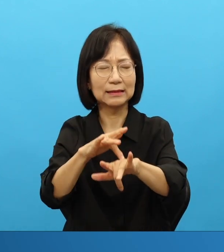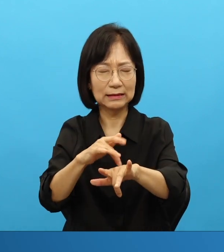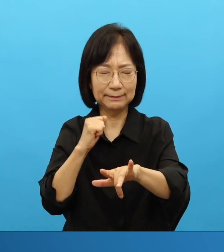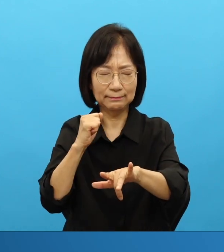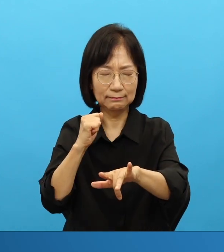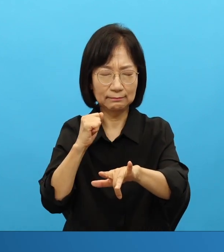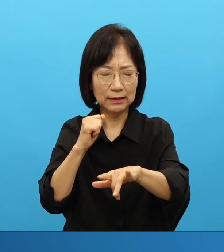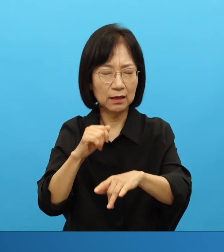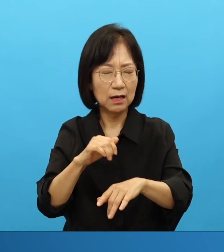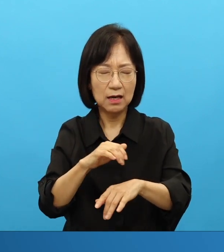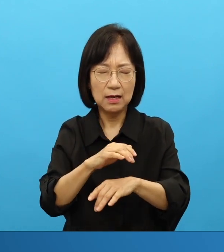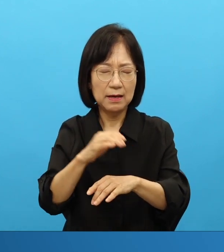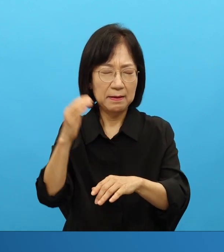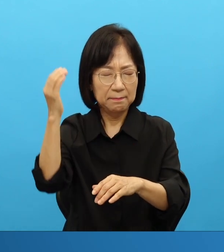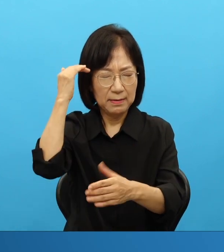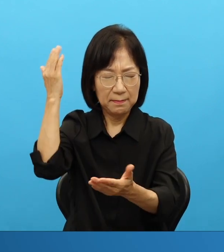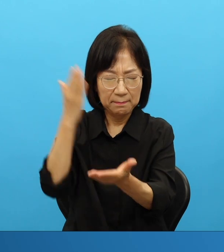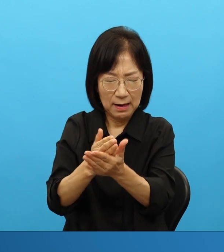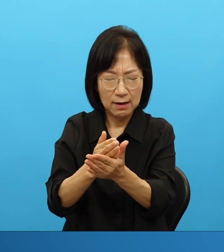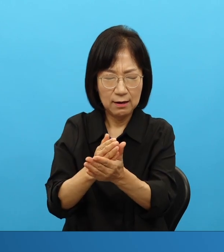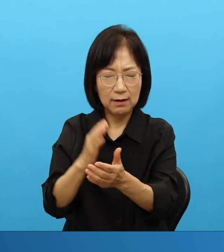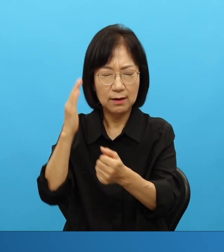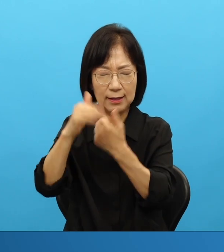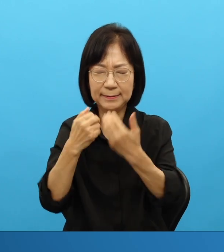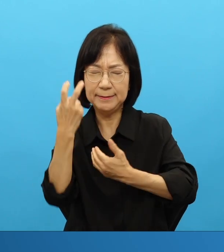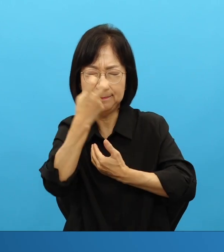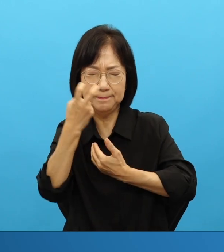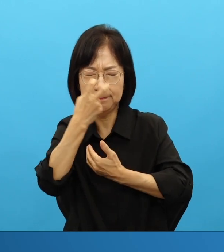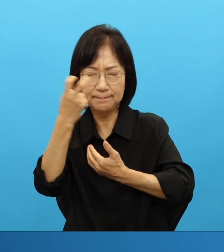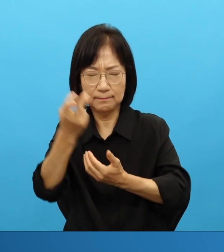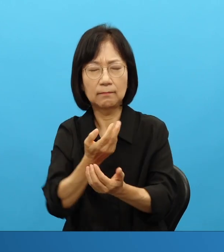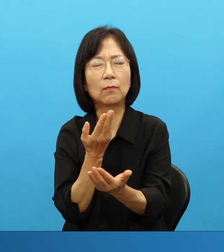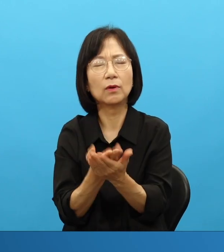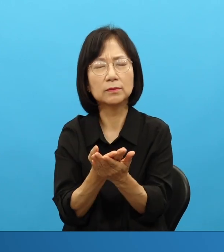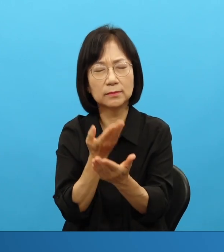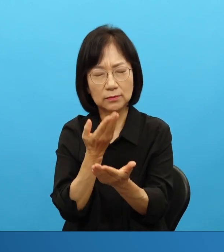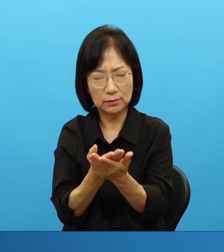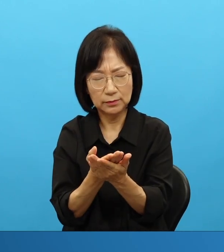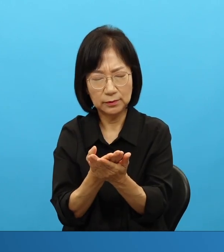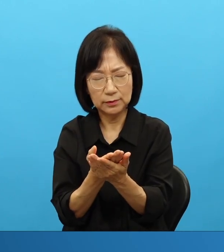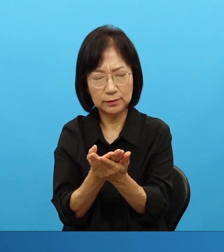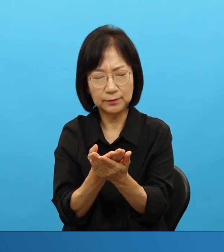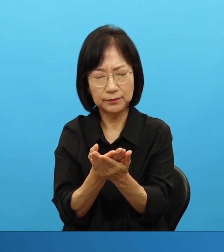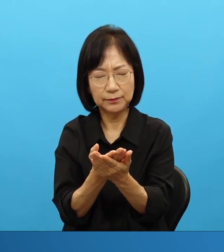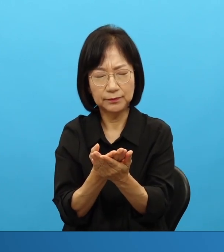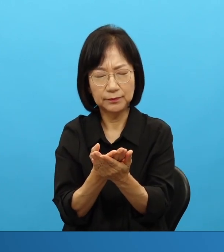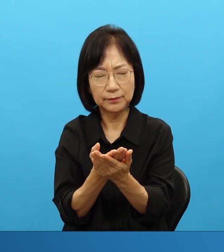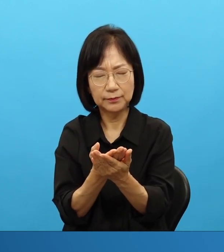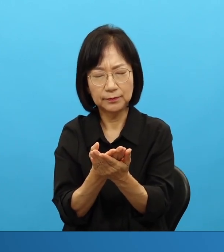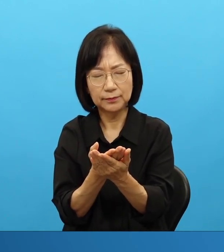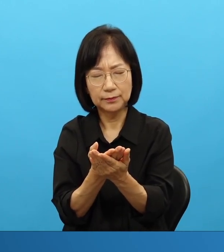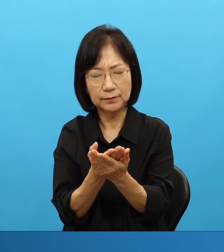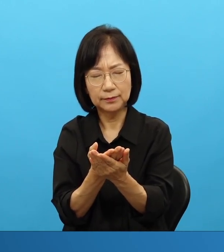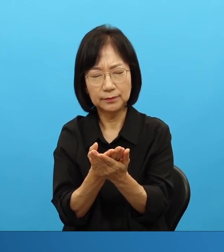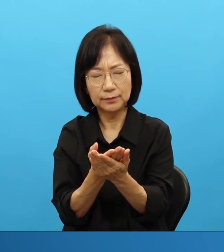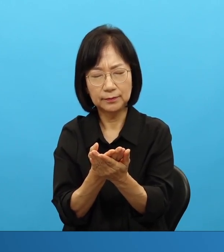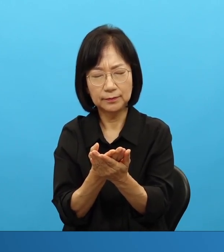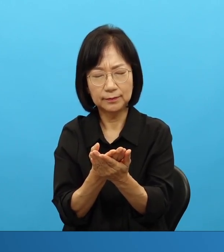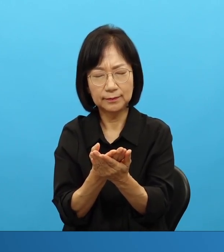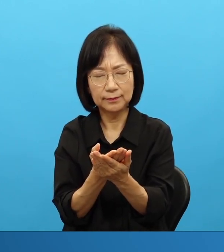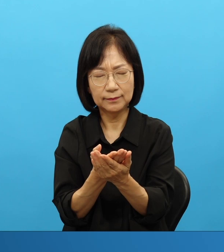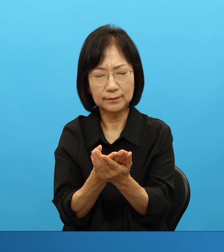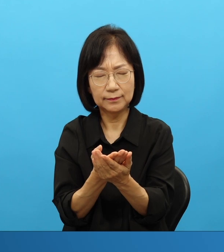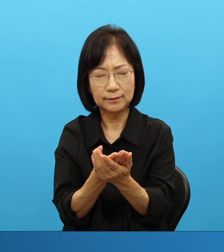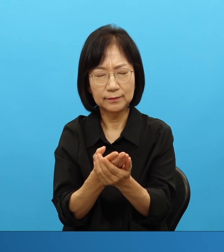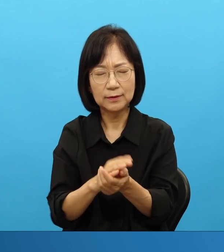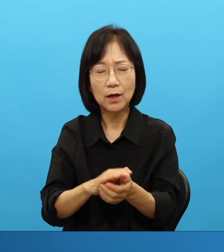틈타지 못하게 인도하여 주옵소서. Would you lead us so that all the powers of Satan hindering this worship be bound so that this worship cannot be interrupted?